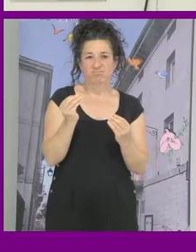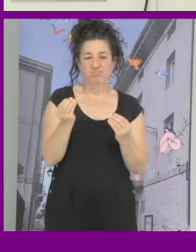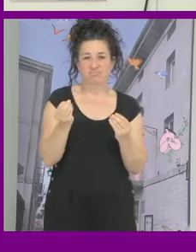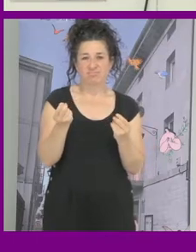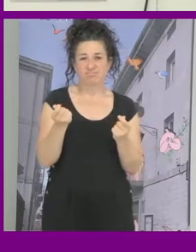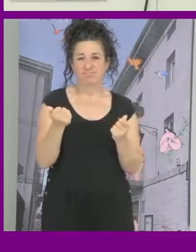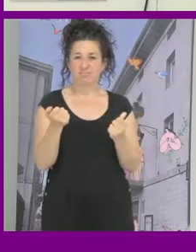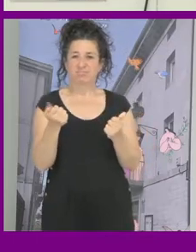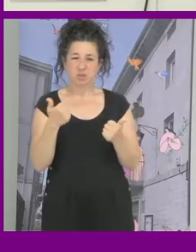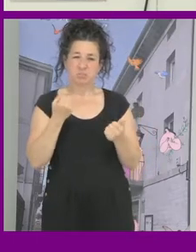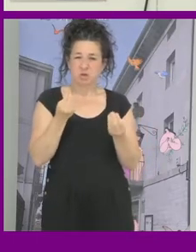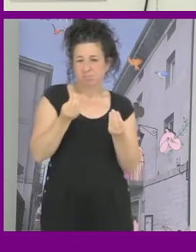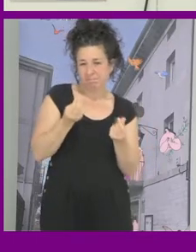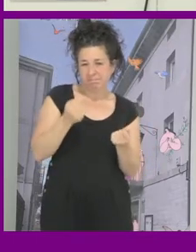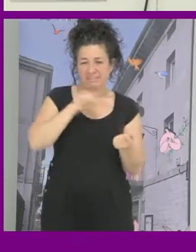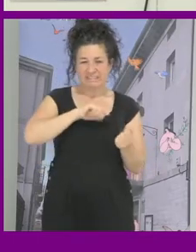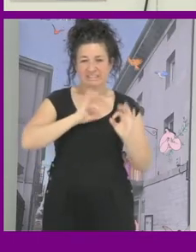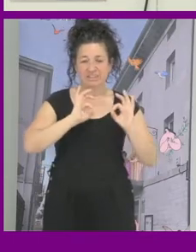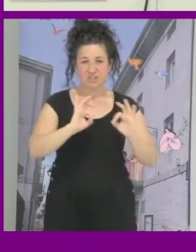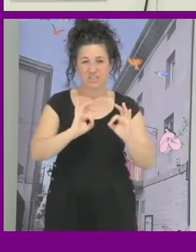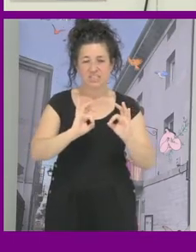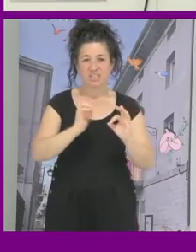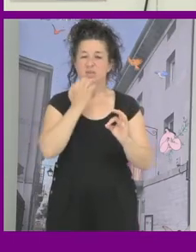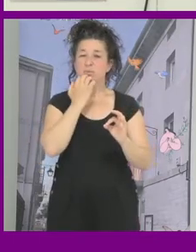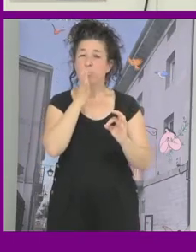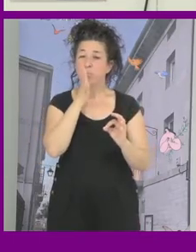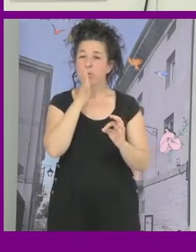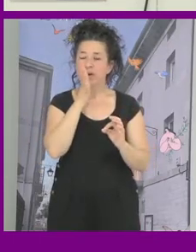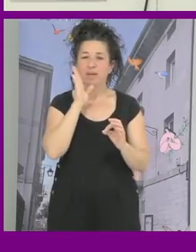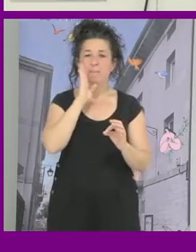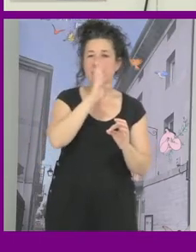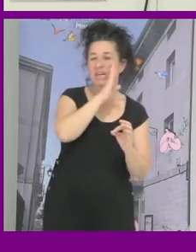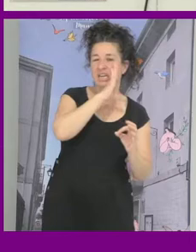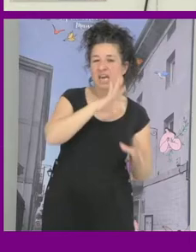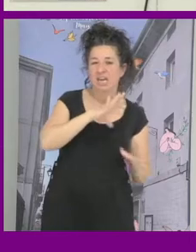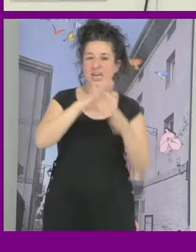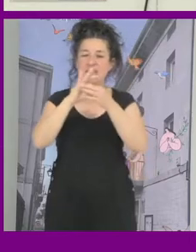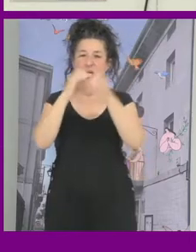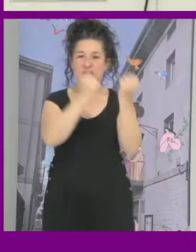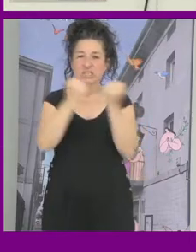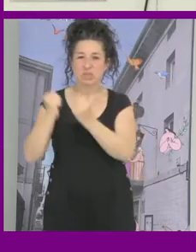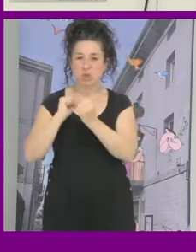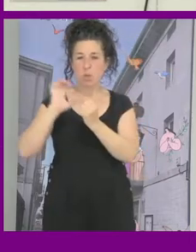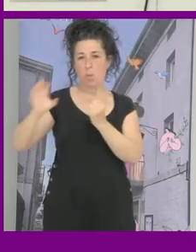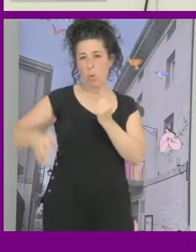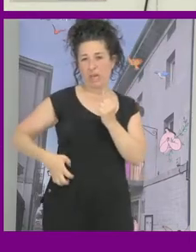ba, amatasuna, ba, instituzio burgesarekin lotzearena, edo eta instituzio